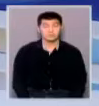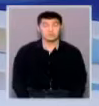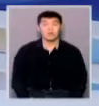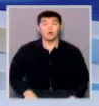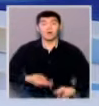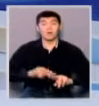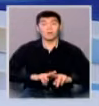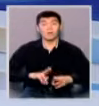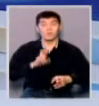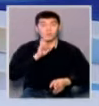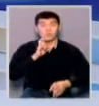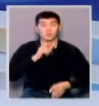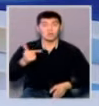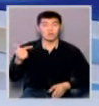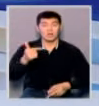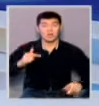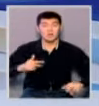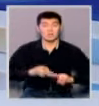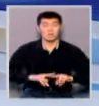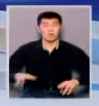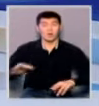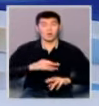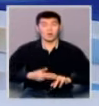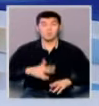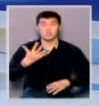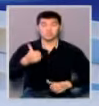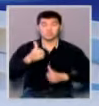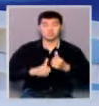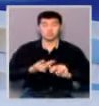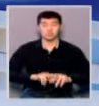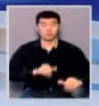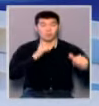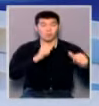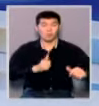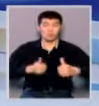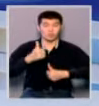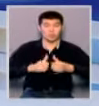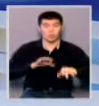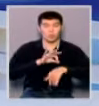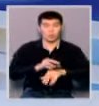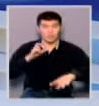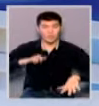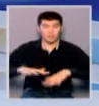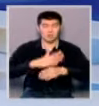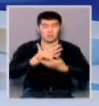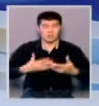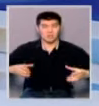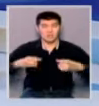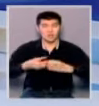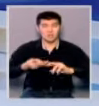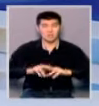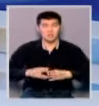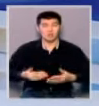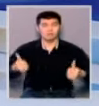Мұнайлы Астанада бокстан Қазақстан Республикасының 5-ші жастар спорттық ойыны өтуде. Осыған орай еліміздің түкпір-түкпірінен